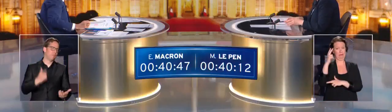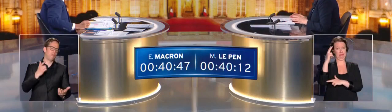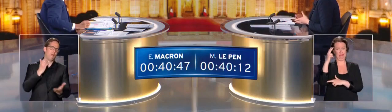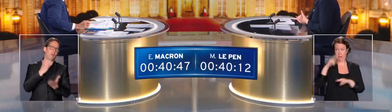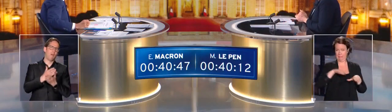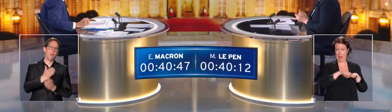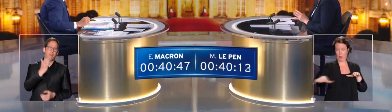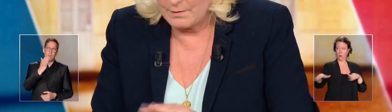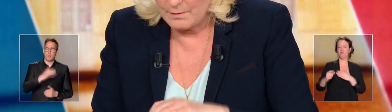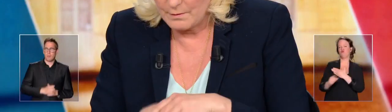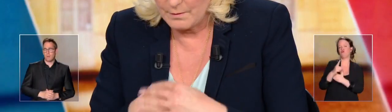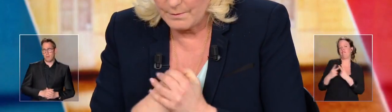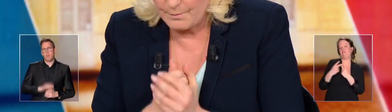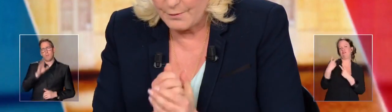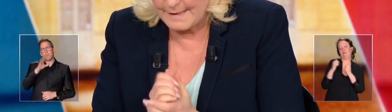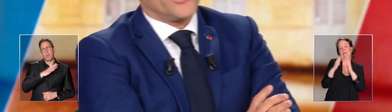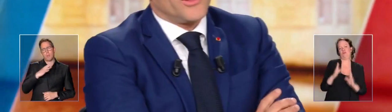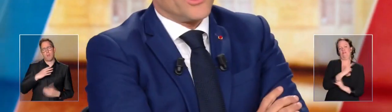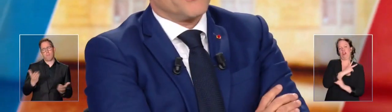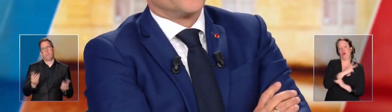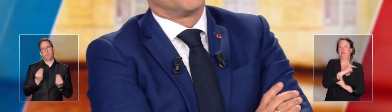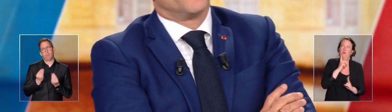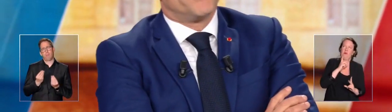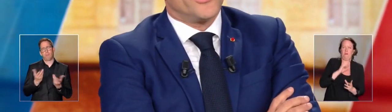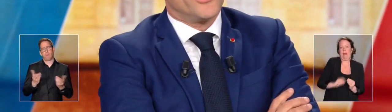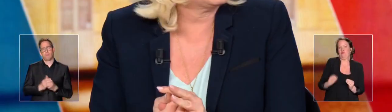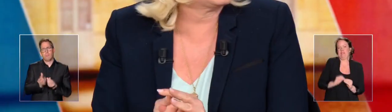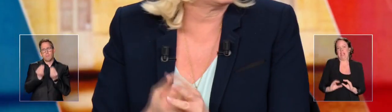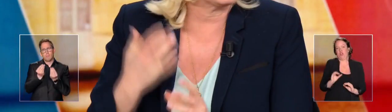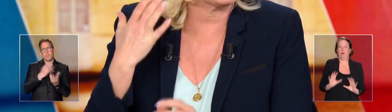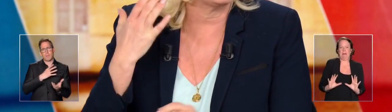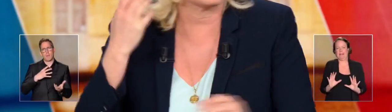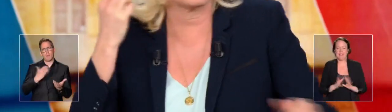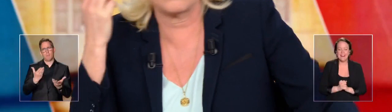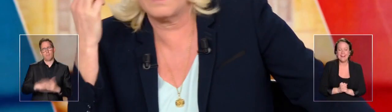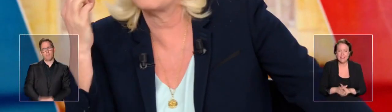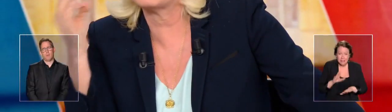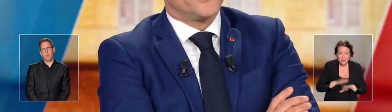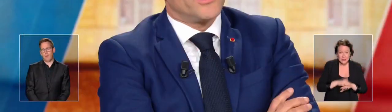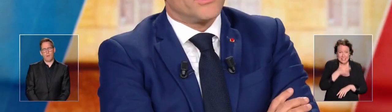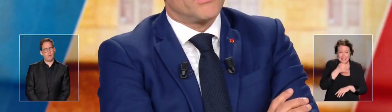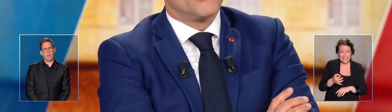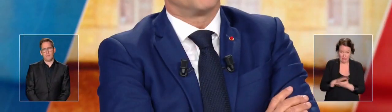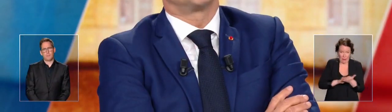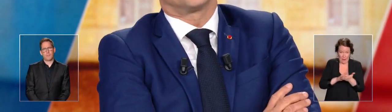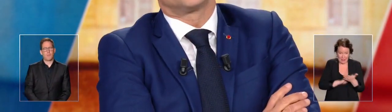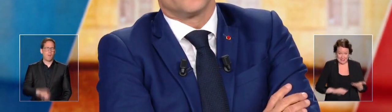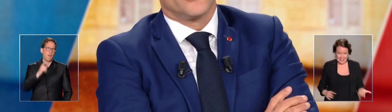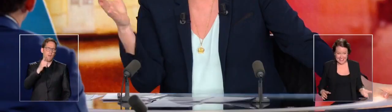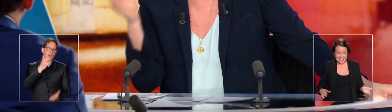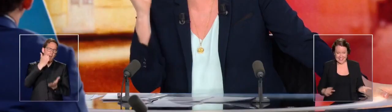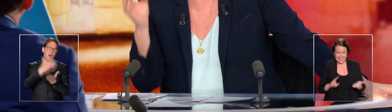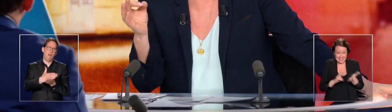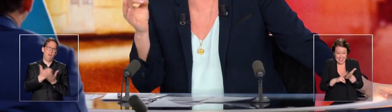plus madame le pen ou sais mais je tiens à le dire et à dire à ceux qui nous écoutent que le double c'est la réalité je vais vous dire